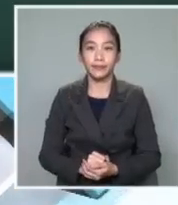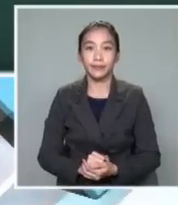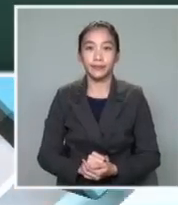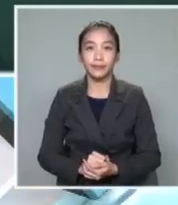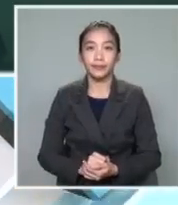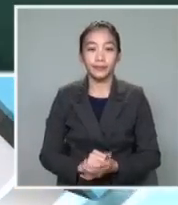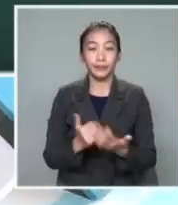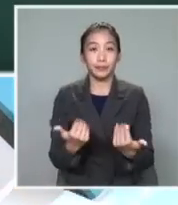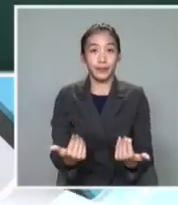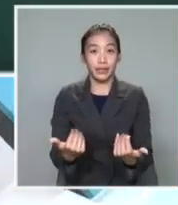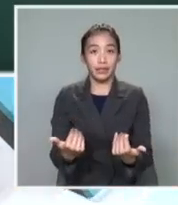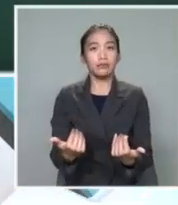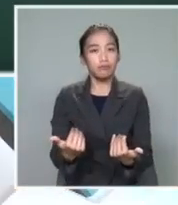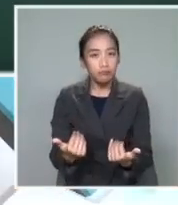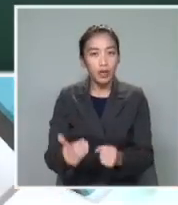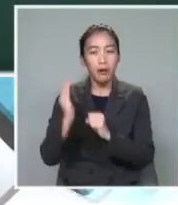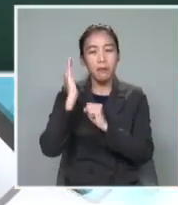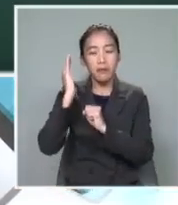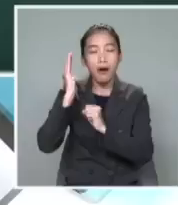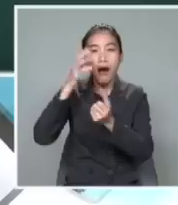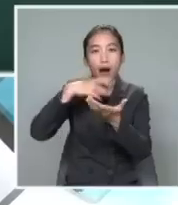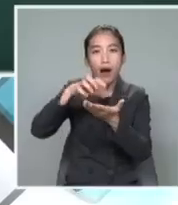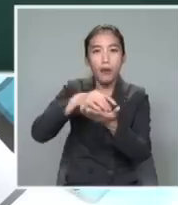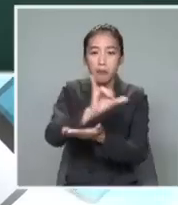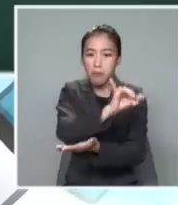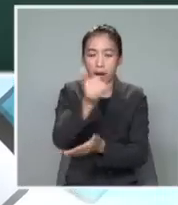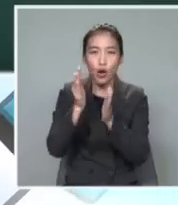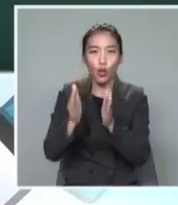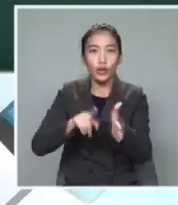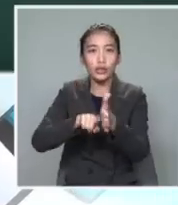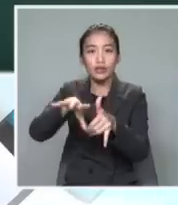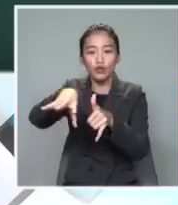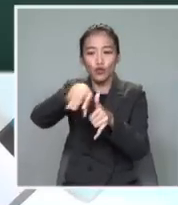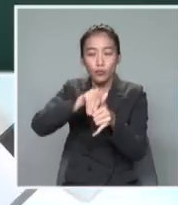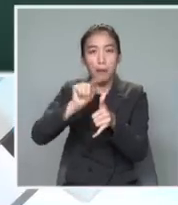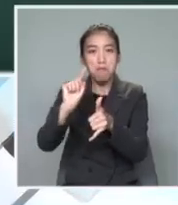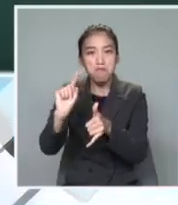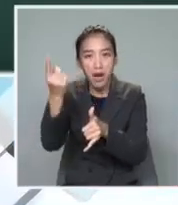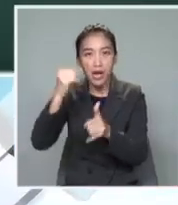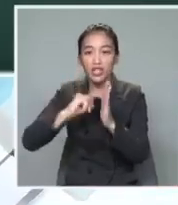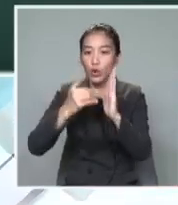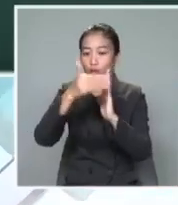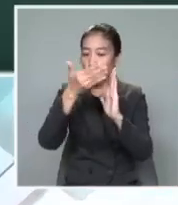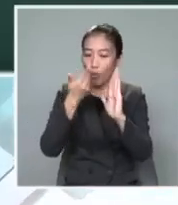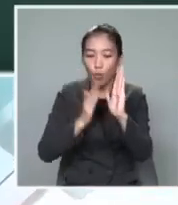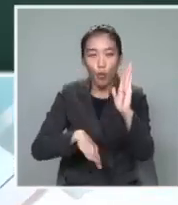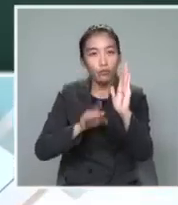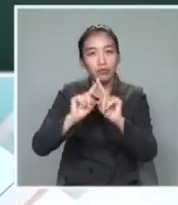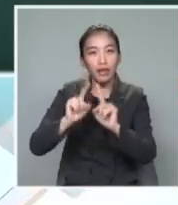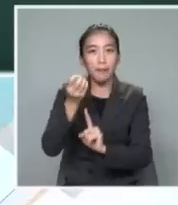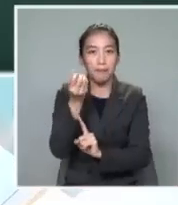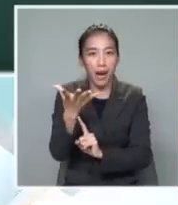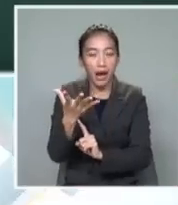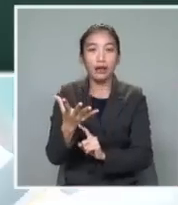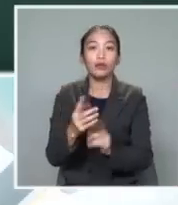ในขณะนี้มีแนวโน้มผู้ติดเชื้อรายใหม่และในต่างจังหวัดเพิ่มมากขึ้นนะครับซึ่งเป็นเคสก